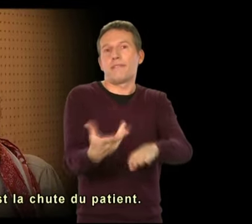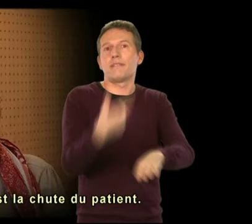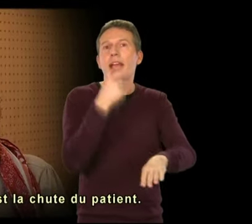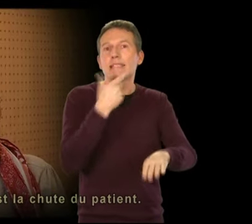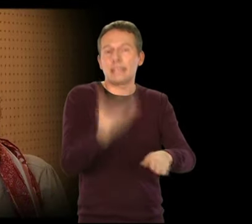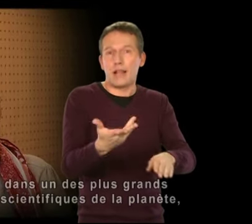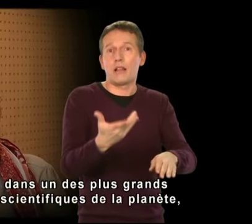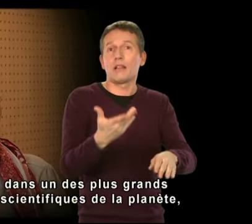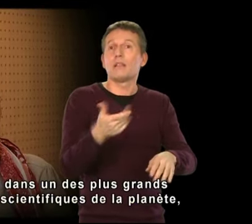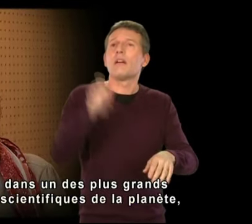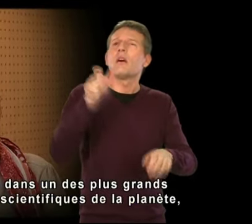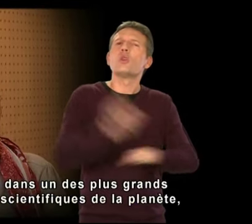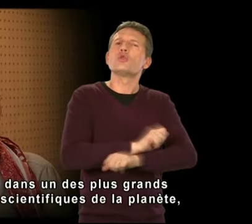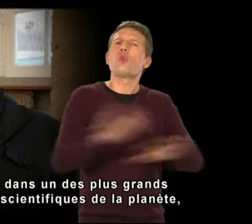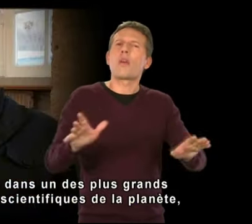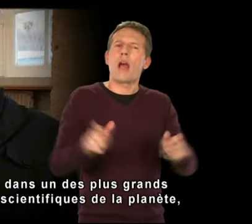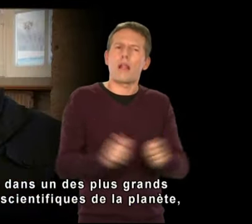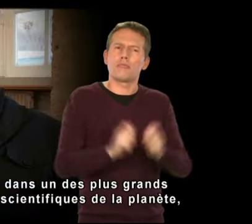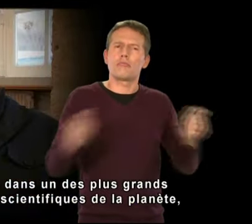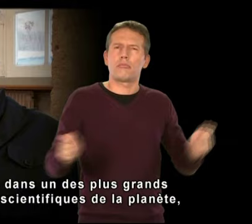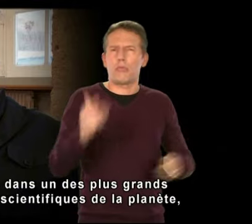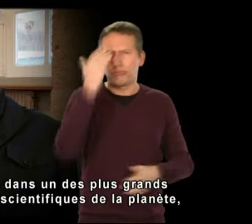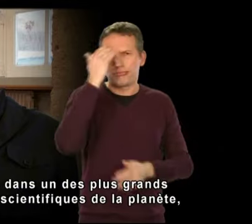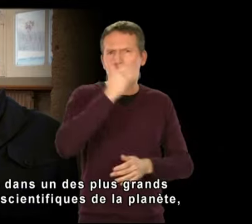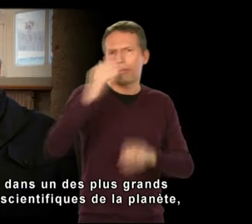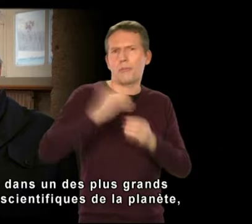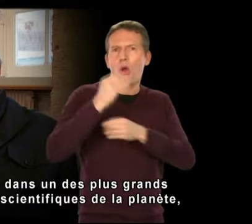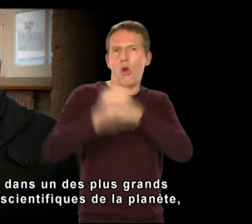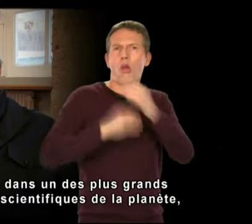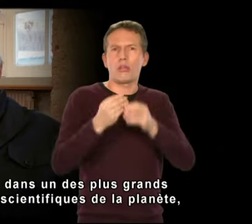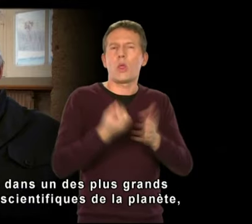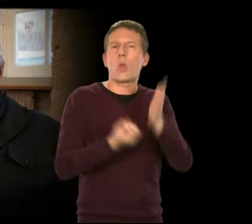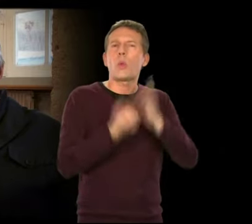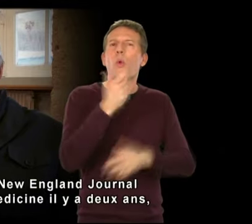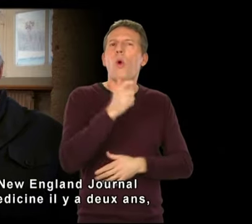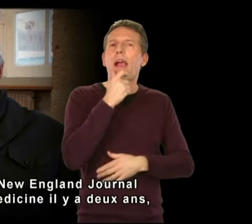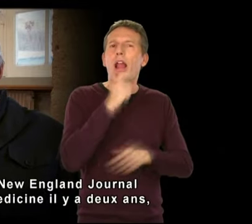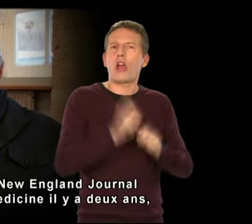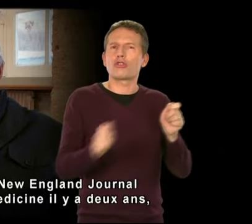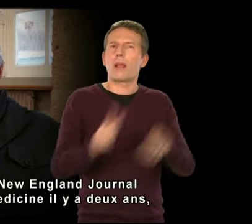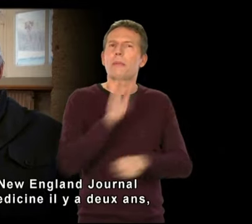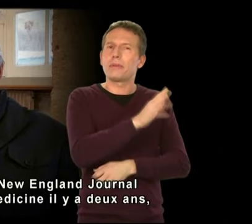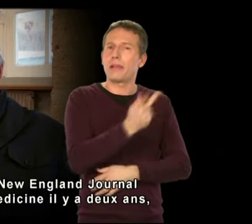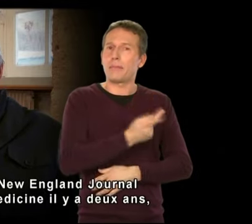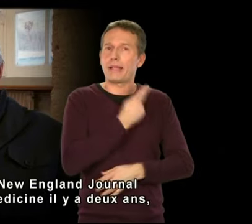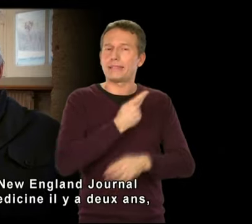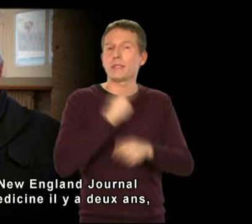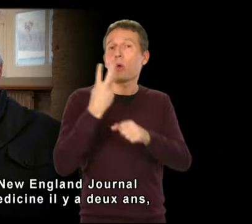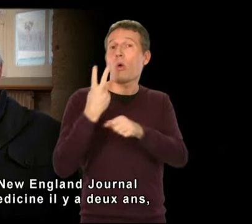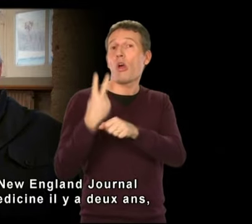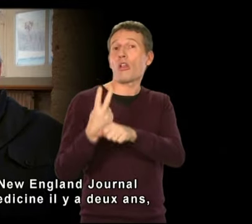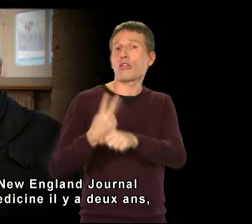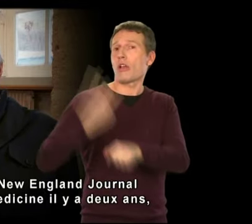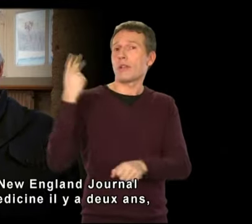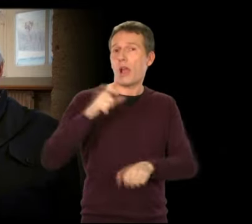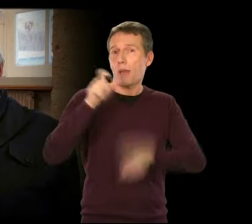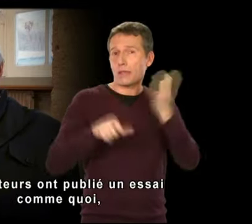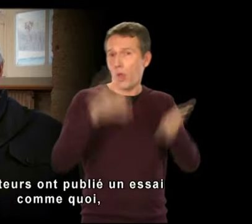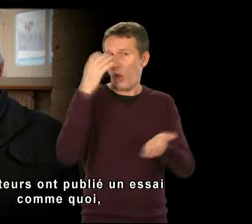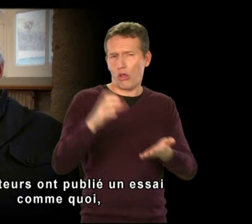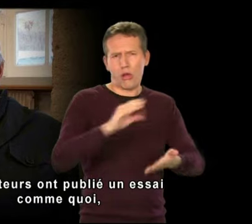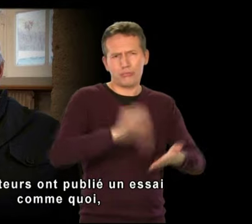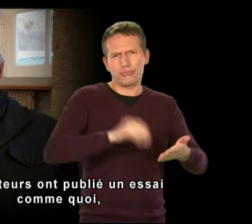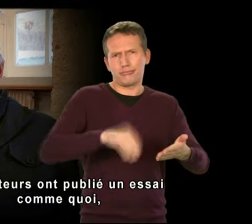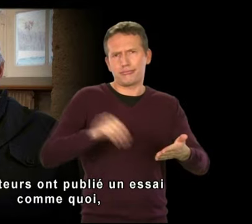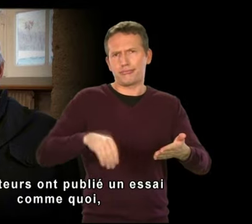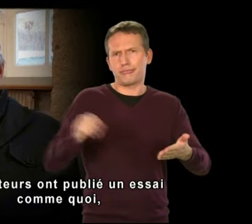du patient. Eh bien, dans un des plus grands journaux scientifiques de la planète, le New England Journal of Medicine, il y a 2 ans,